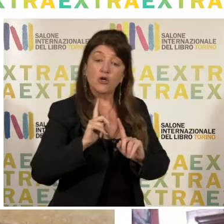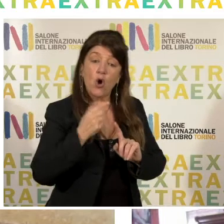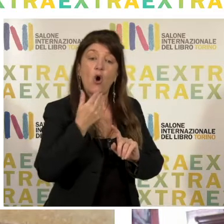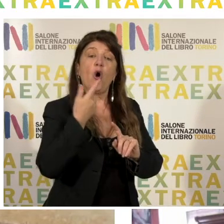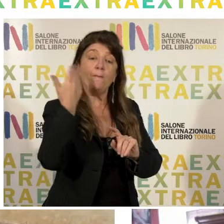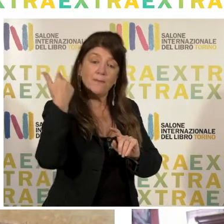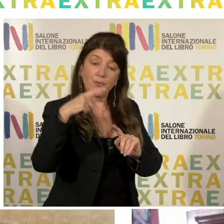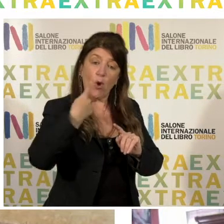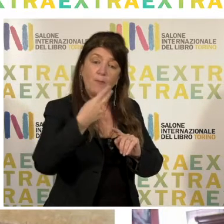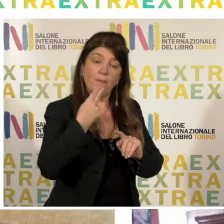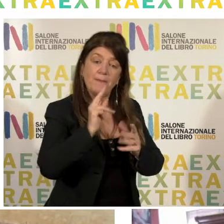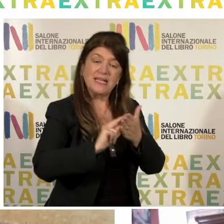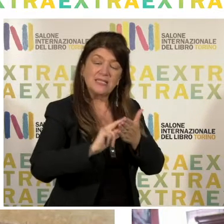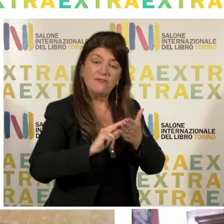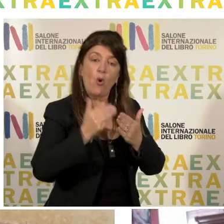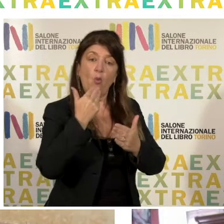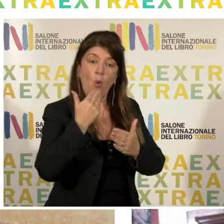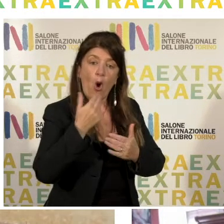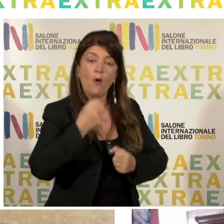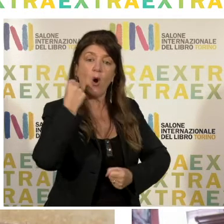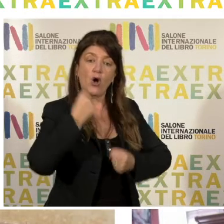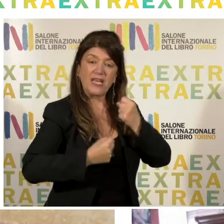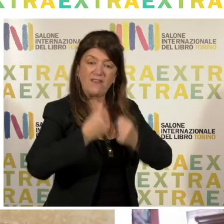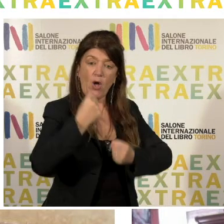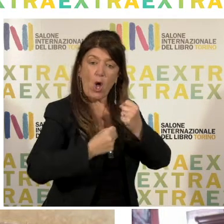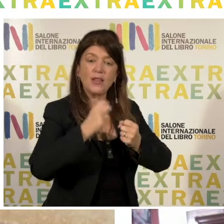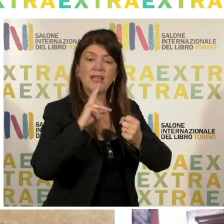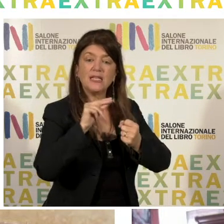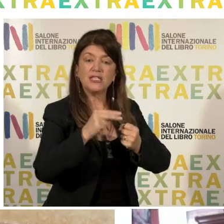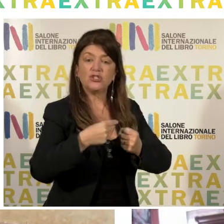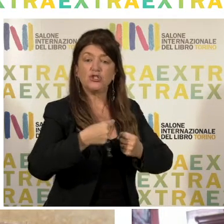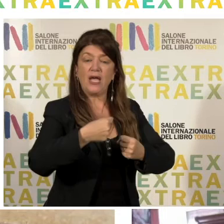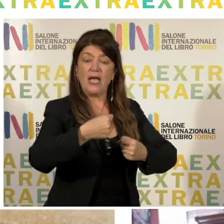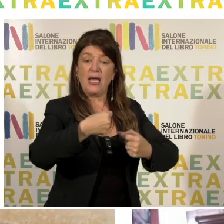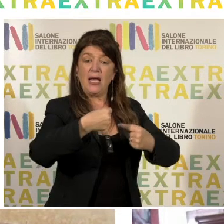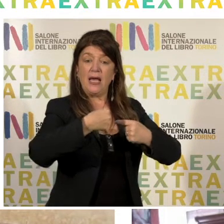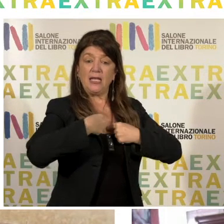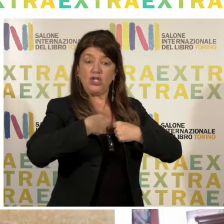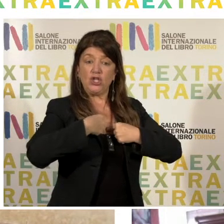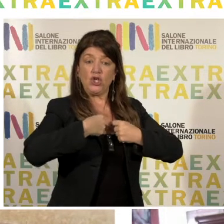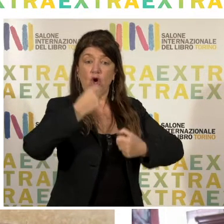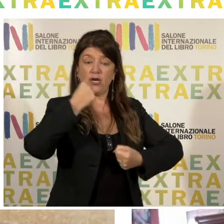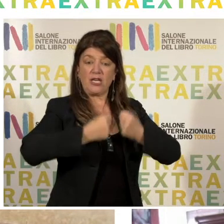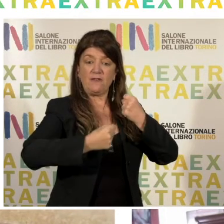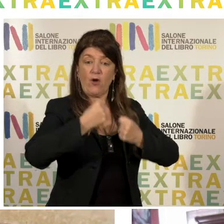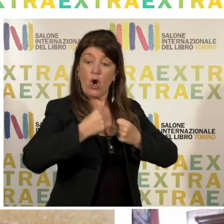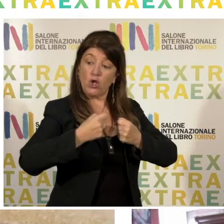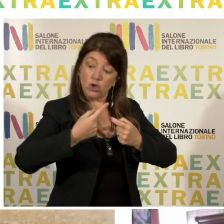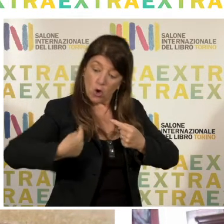in rivolta dice mi rivolto, dunque siamo,